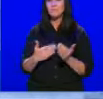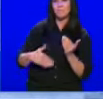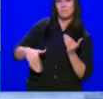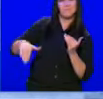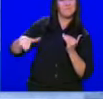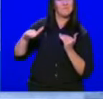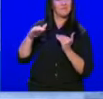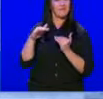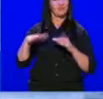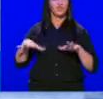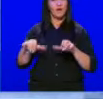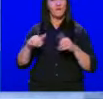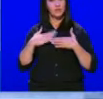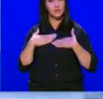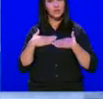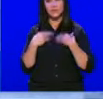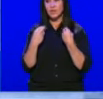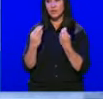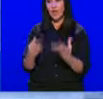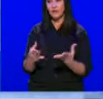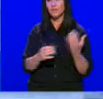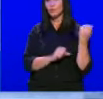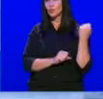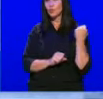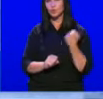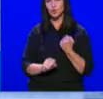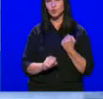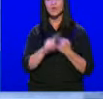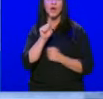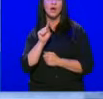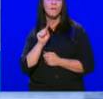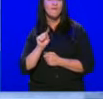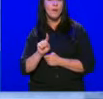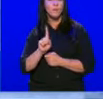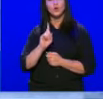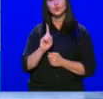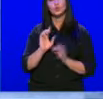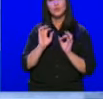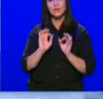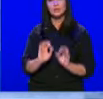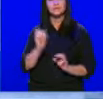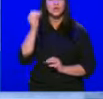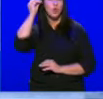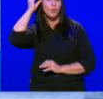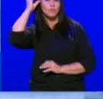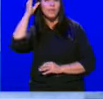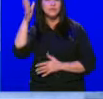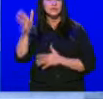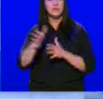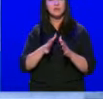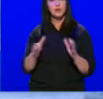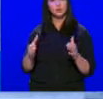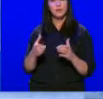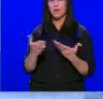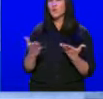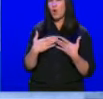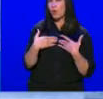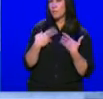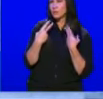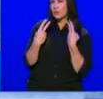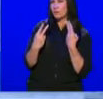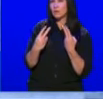превишава властта си, дадена му от Конституцията, по въпроси, които са наистина от компетенциите на Народното събрание. Какво имате